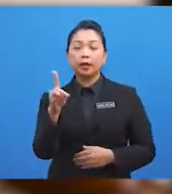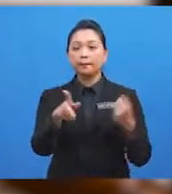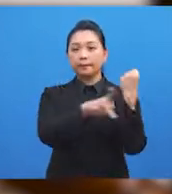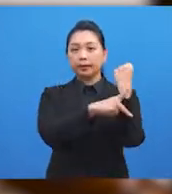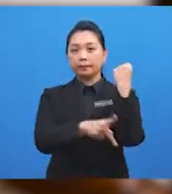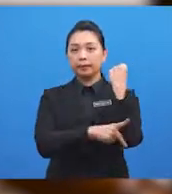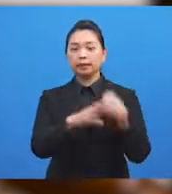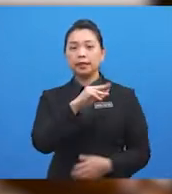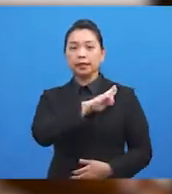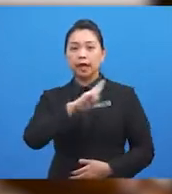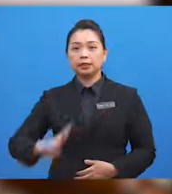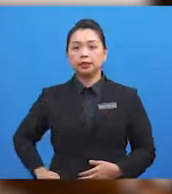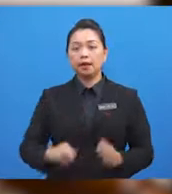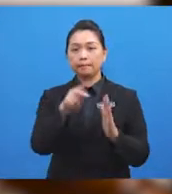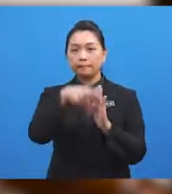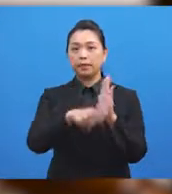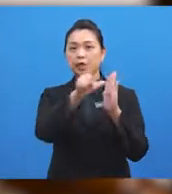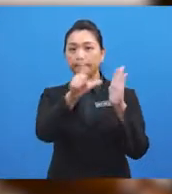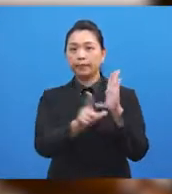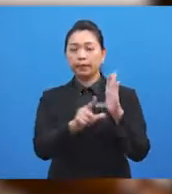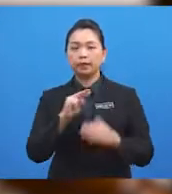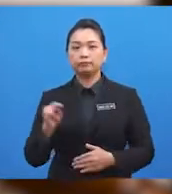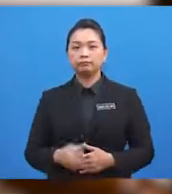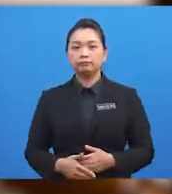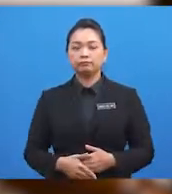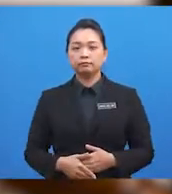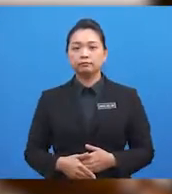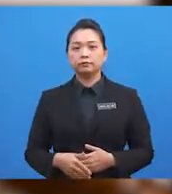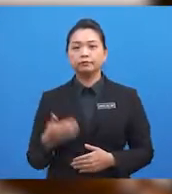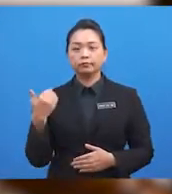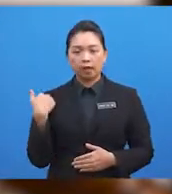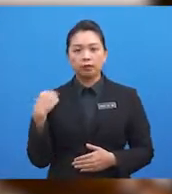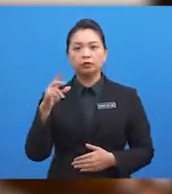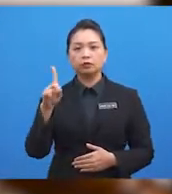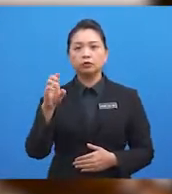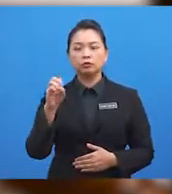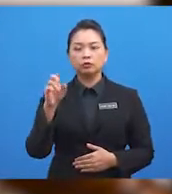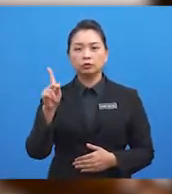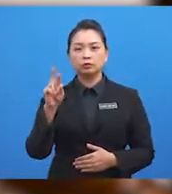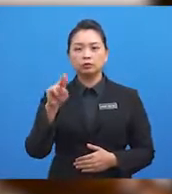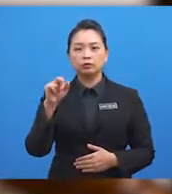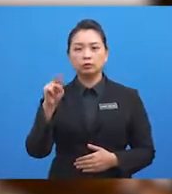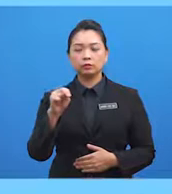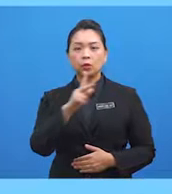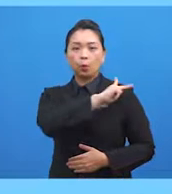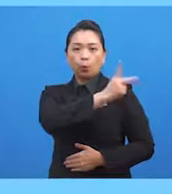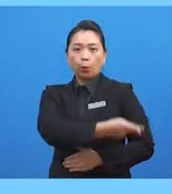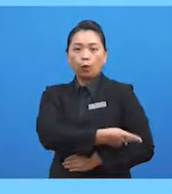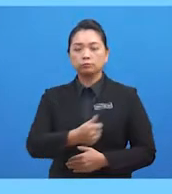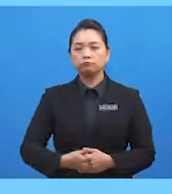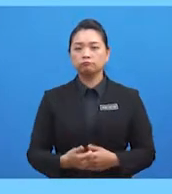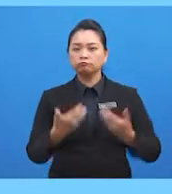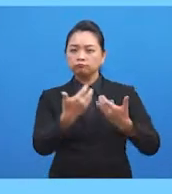raja berperlembagaan. Ia juga mengamalkan doktrin pengasingan kuasa iaitu